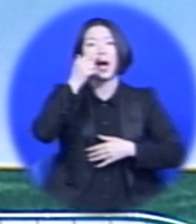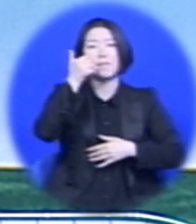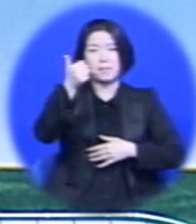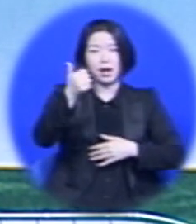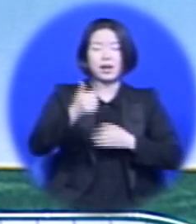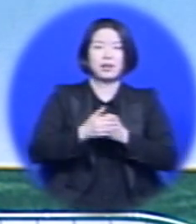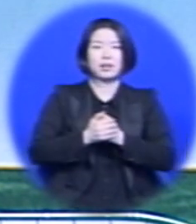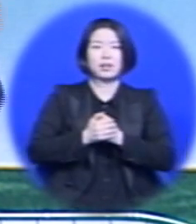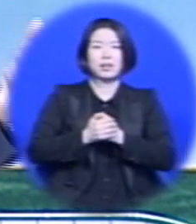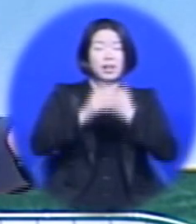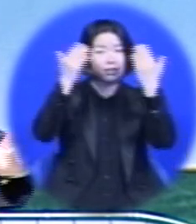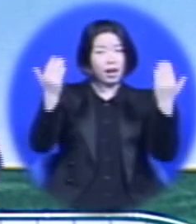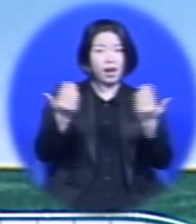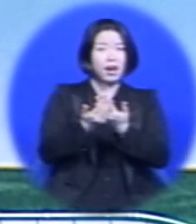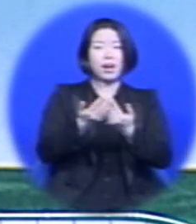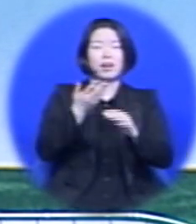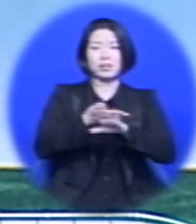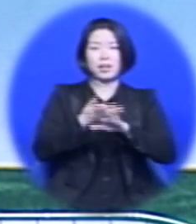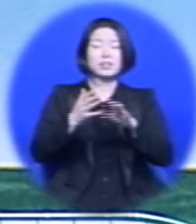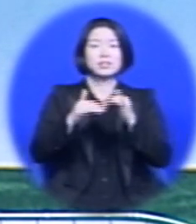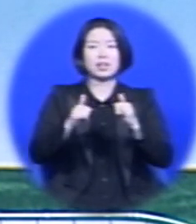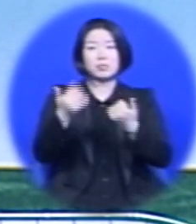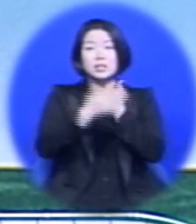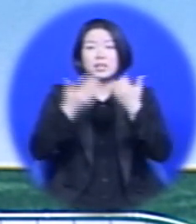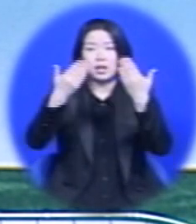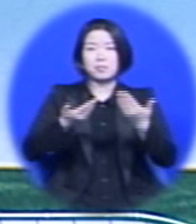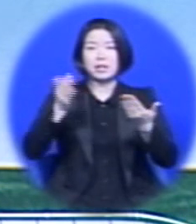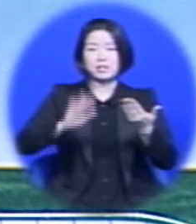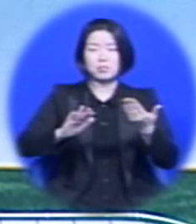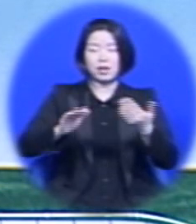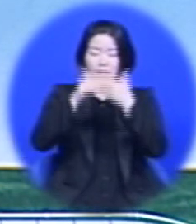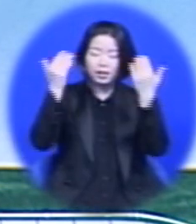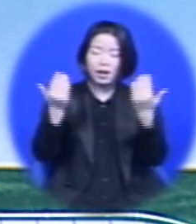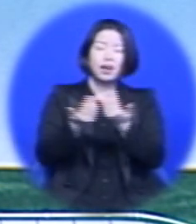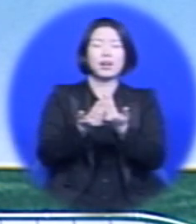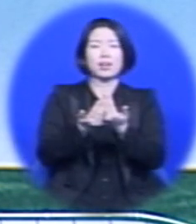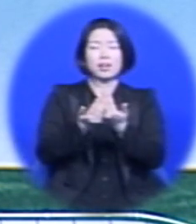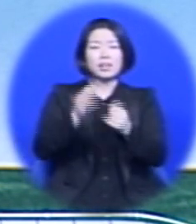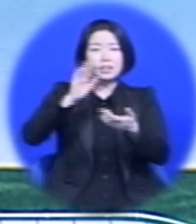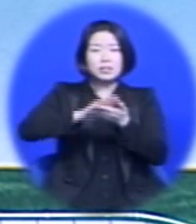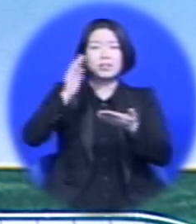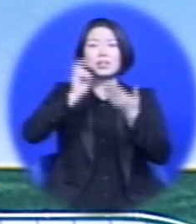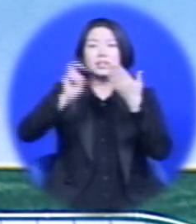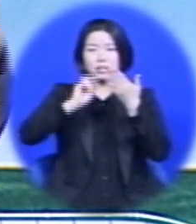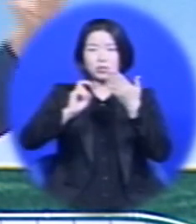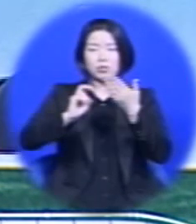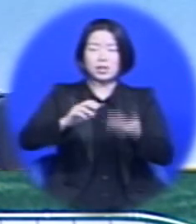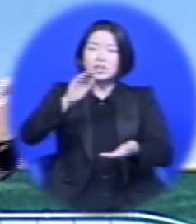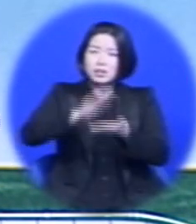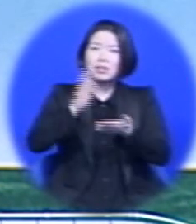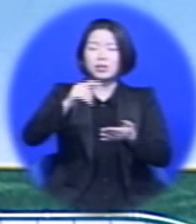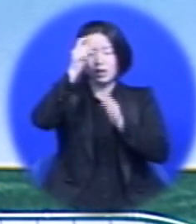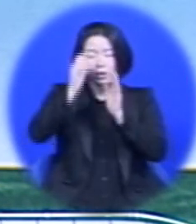아빠 다들 은혜를 받았는데 다들 뜨겁게 찬송하는 다들 그렇게